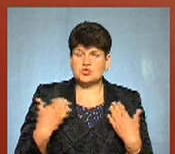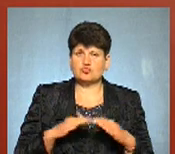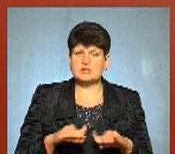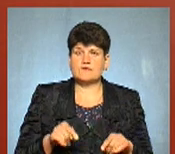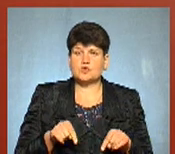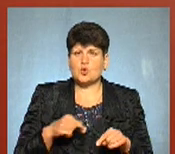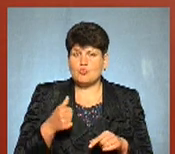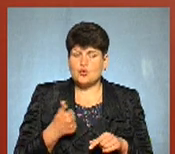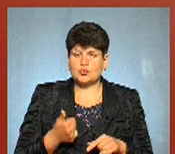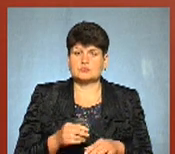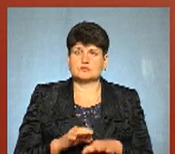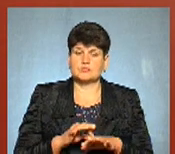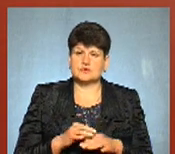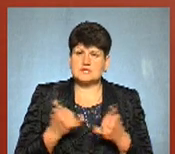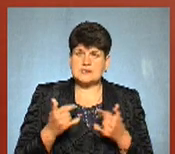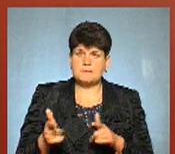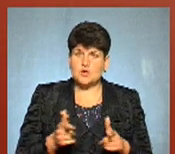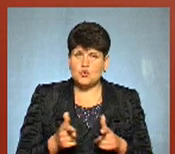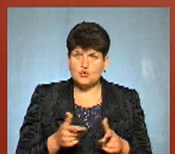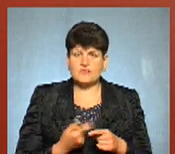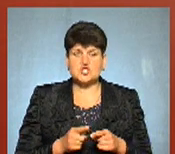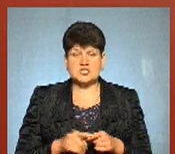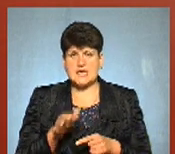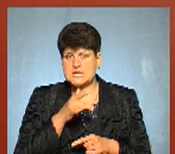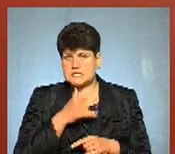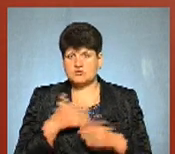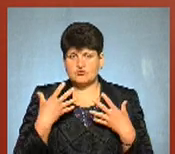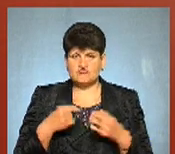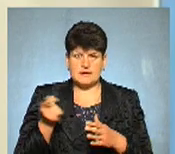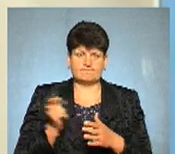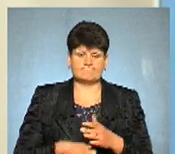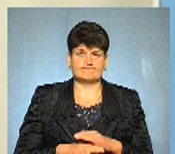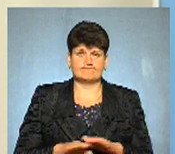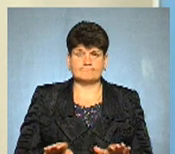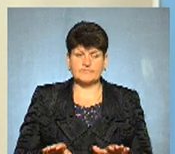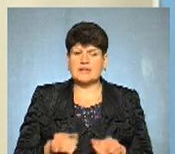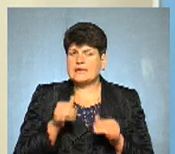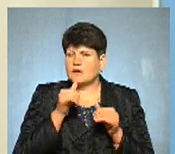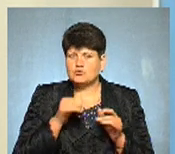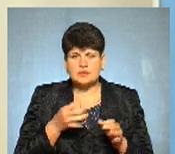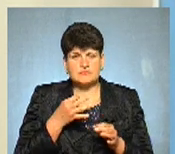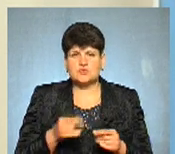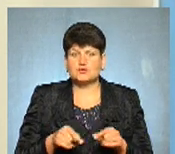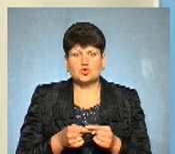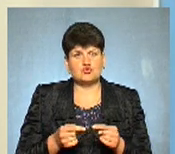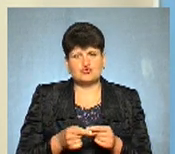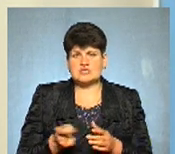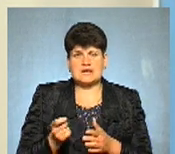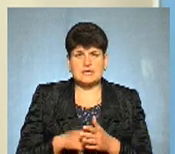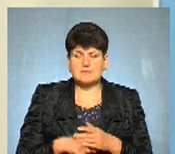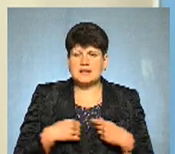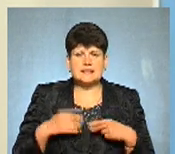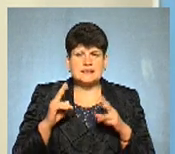цьому році. Чи ведеться зараз підготовка, чи цей сезон вже повністю на це літо закритий? Ну, неможливо сказати точно, що він закритий. Так, ми не знаємо,